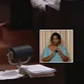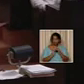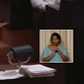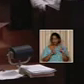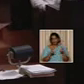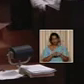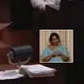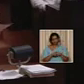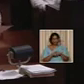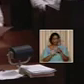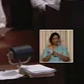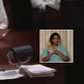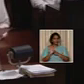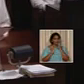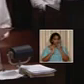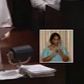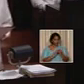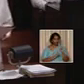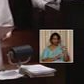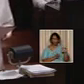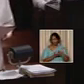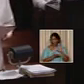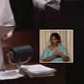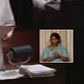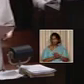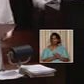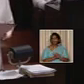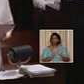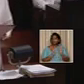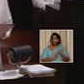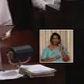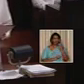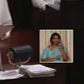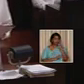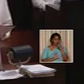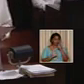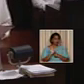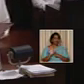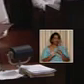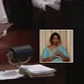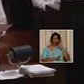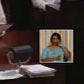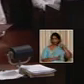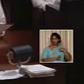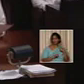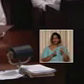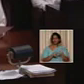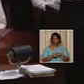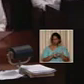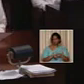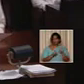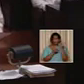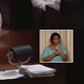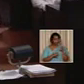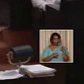වශයෙන් යටාලතිස්ස ප්‍රාථමික විද්‍යාලය නම් කරලා තිබෙනවා. හැබැයි 2014 වසරේදී අත්නෝමතිකව